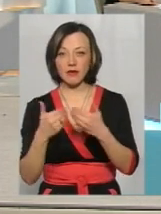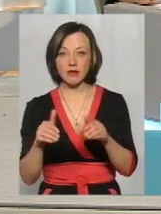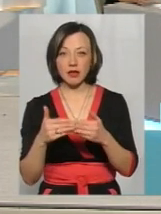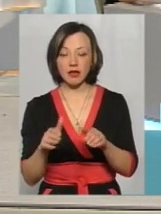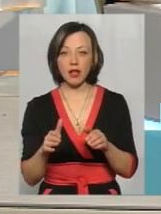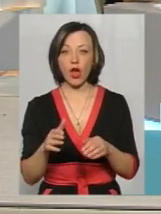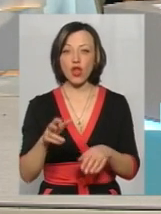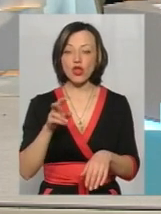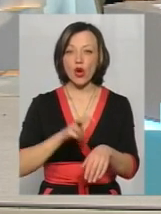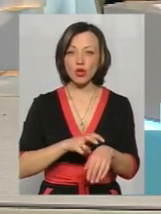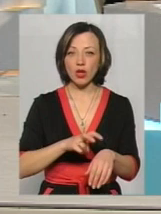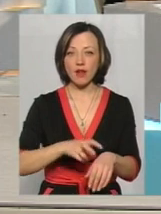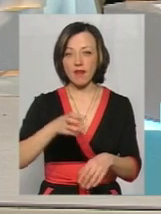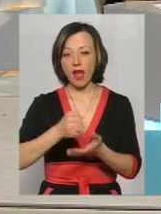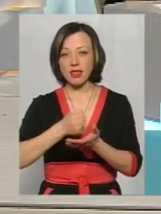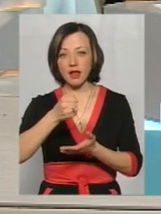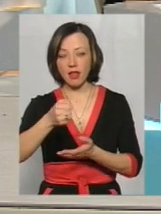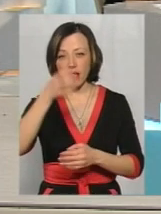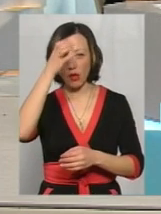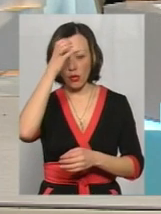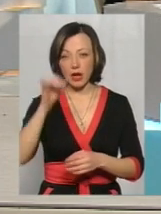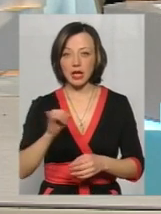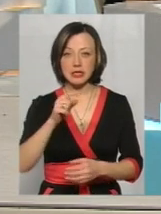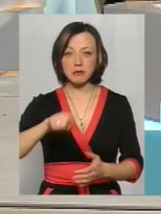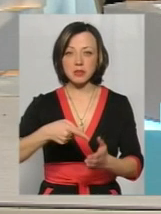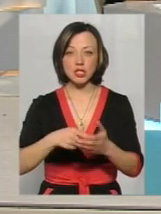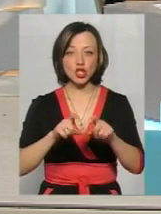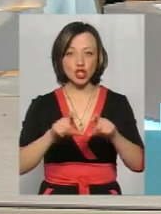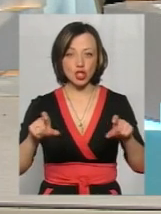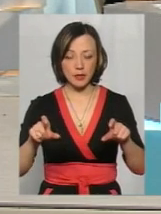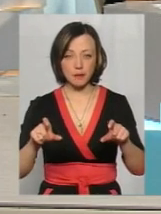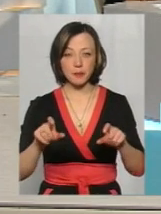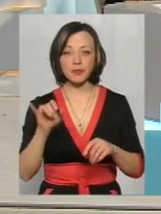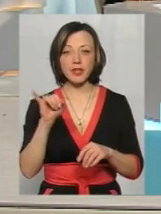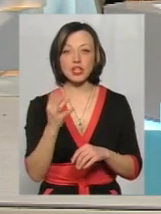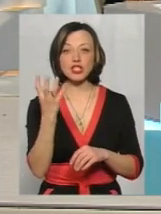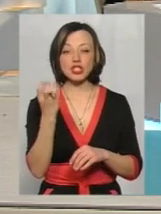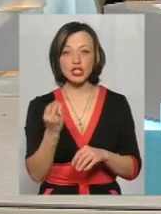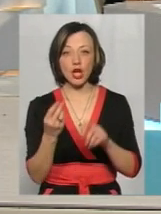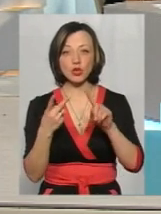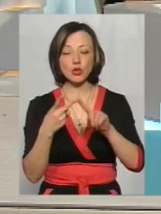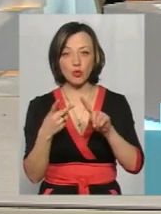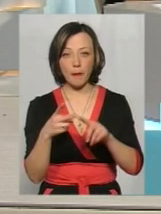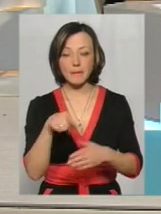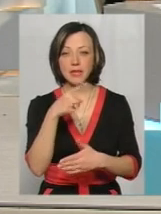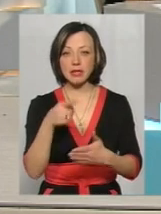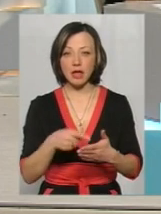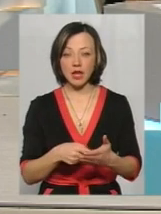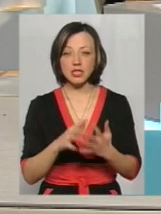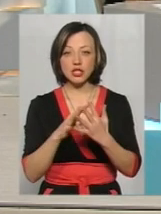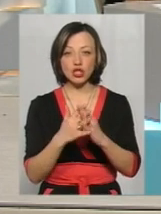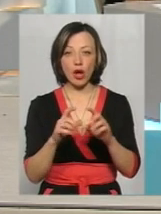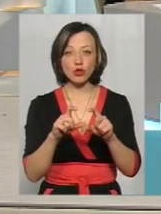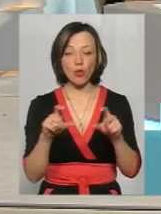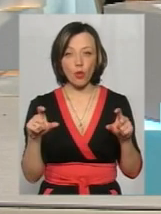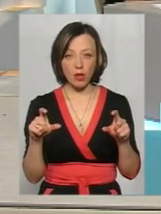наук, кандидат наук різних з міських шкіл. Ми почули ваше питання. І ще слідуючі, хочу вам сказати, що сільська